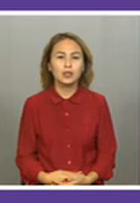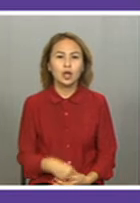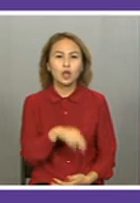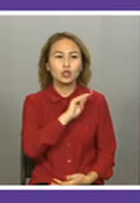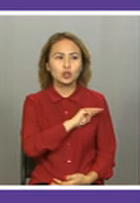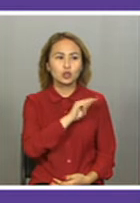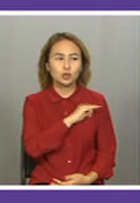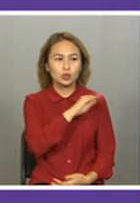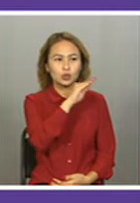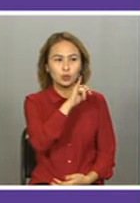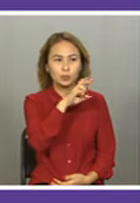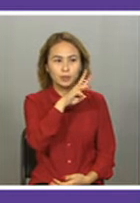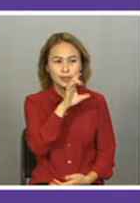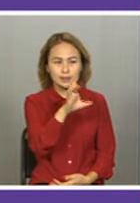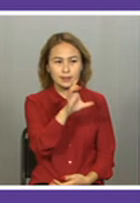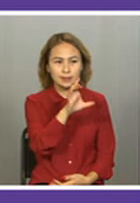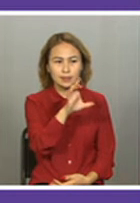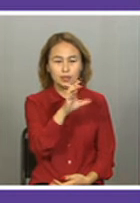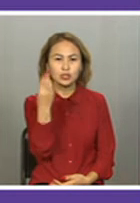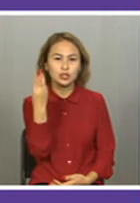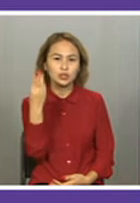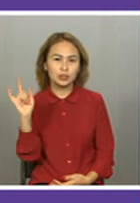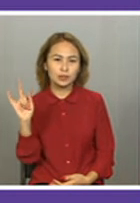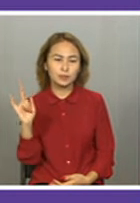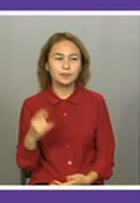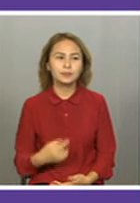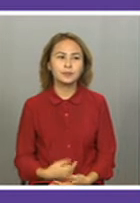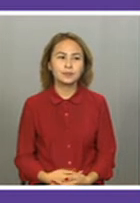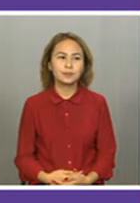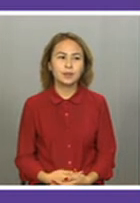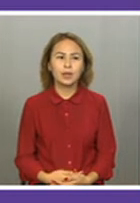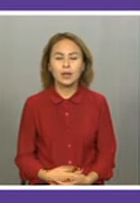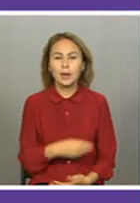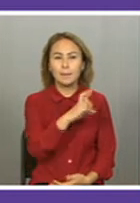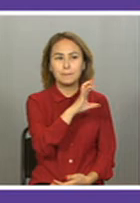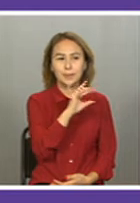Жұмыс, жұмысшы. Би,